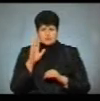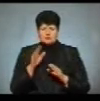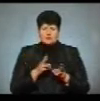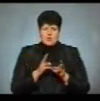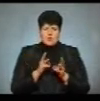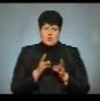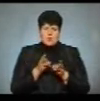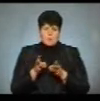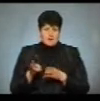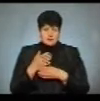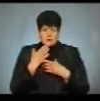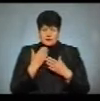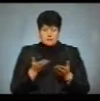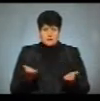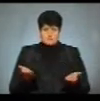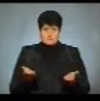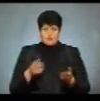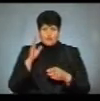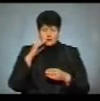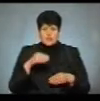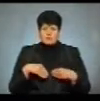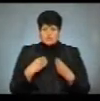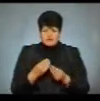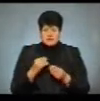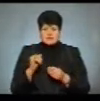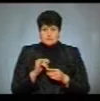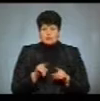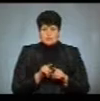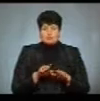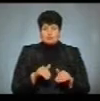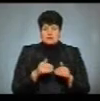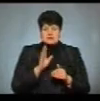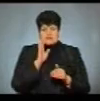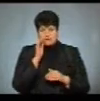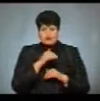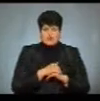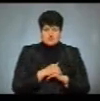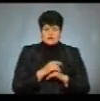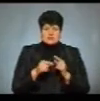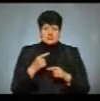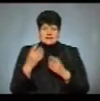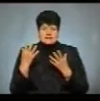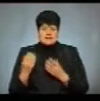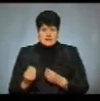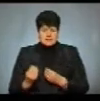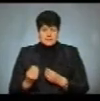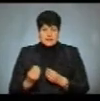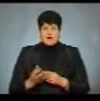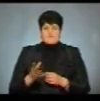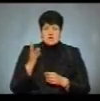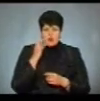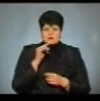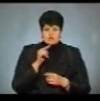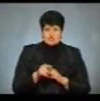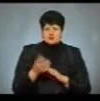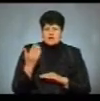опалення. Нема такого. Через те, що вода як подавалася, так і подається зранку і ввечері через день. Але враховуючи те, що раніше